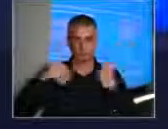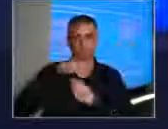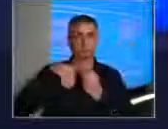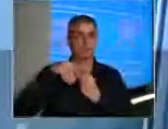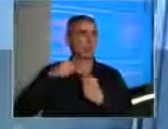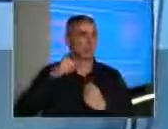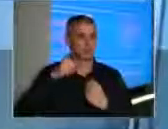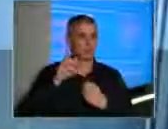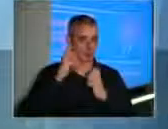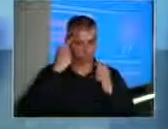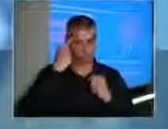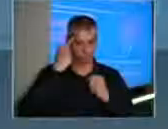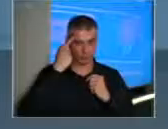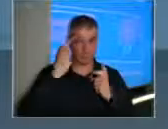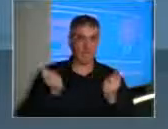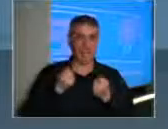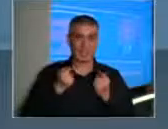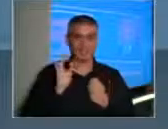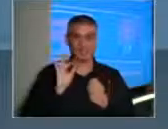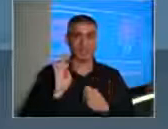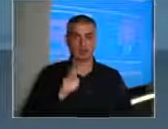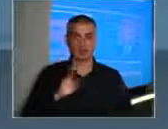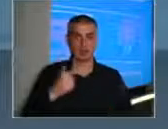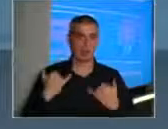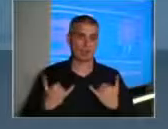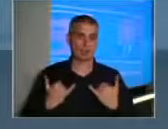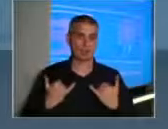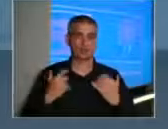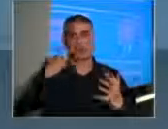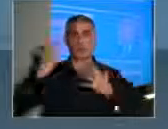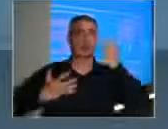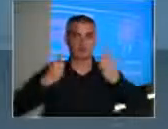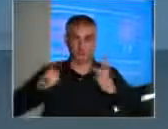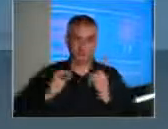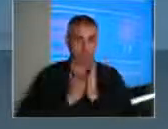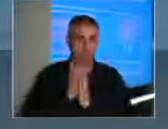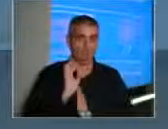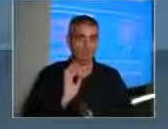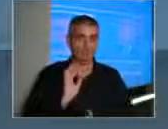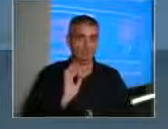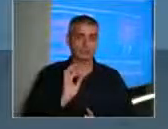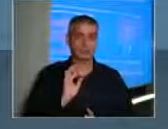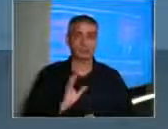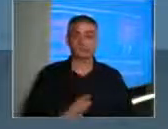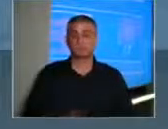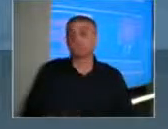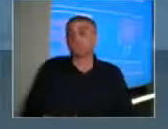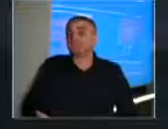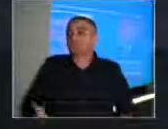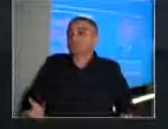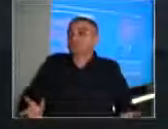אתה משתכנע שהקמפיין של נתניהו עכשיו, ההיסטריה הזאת, זה אותנטי? שוב